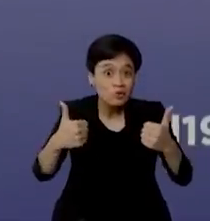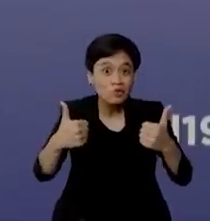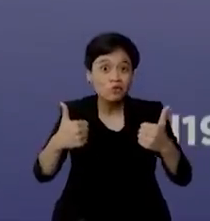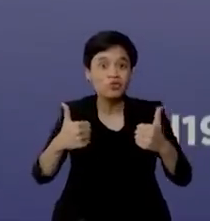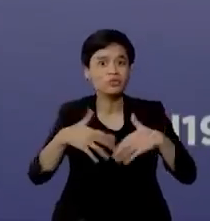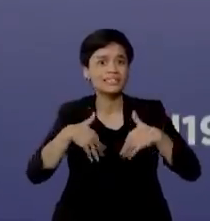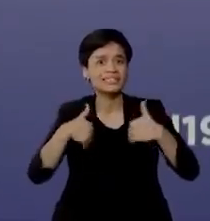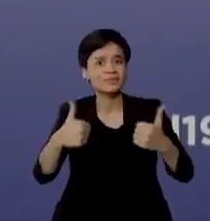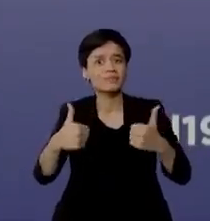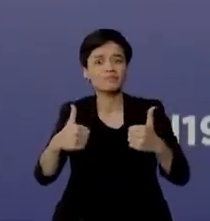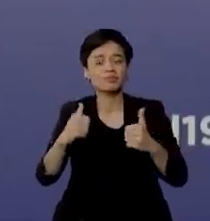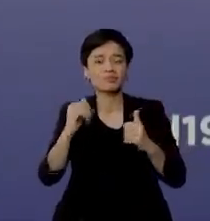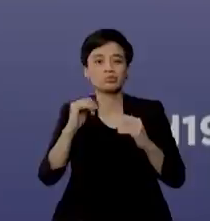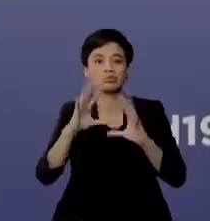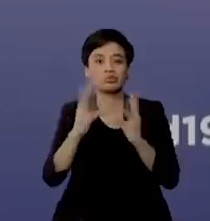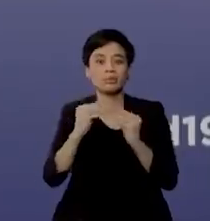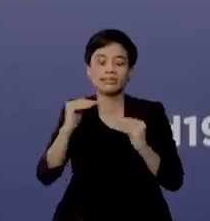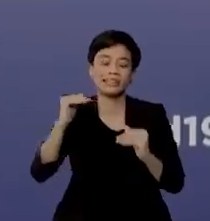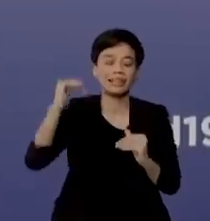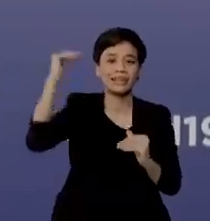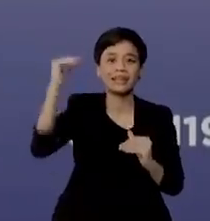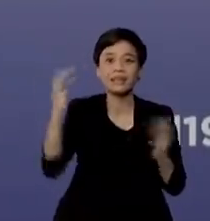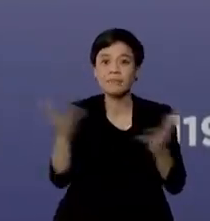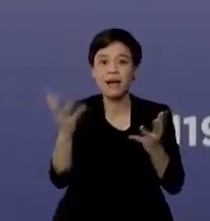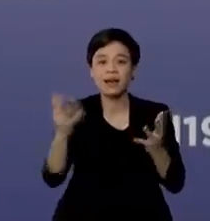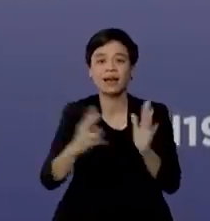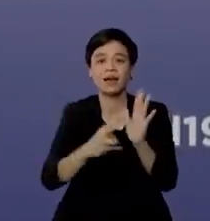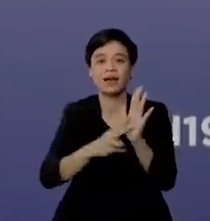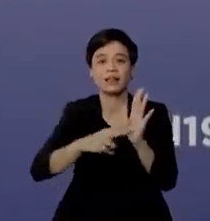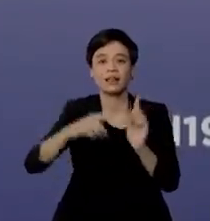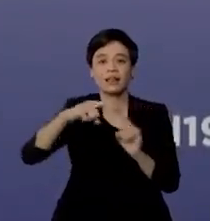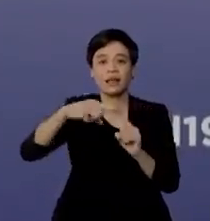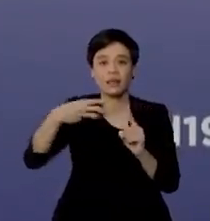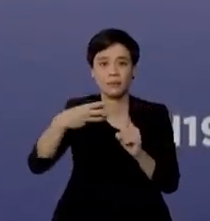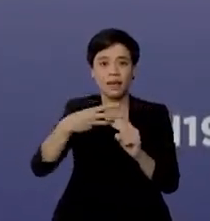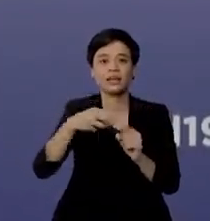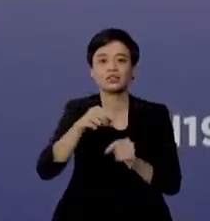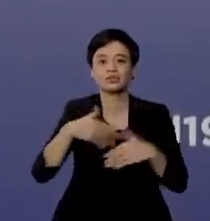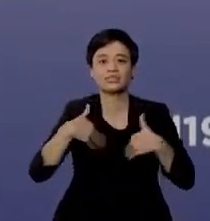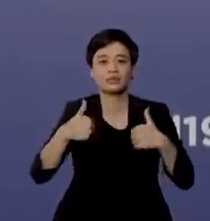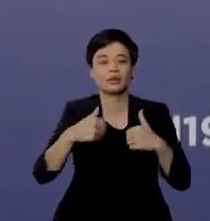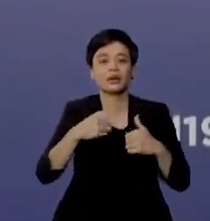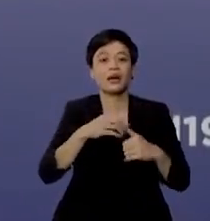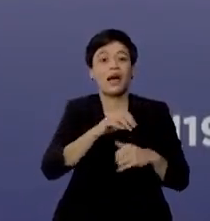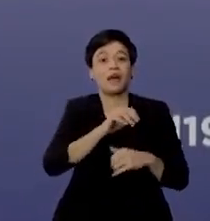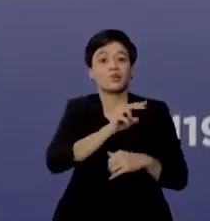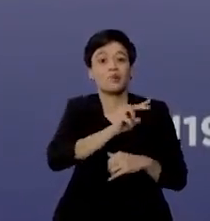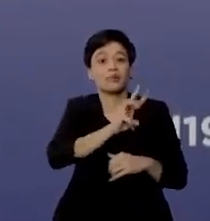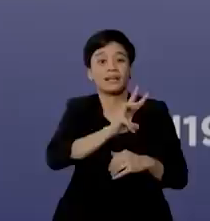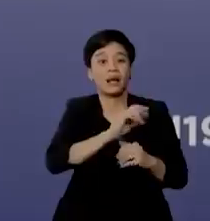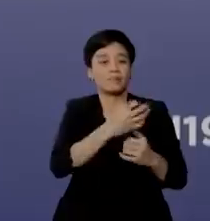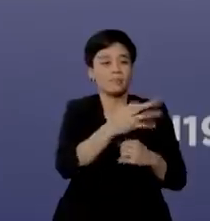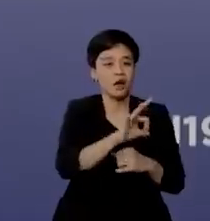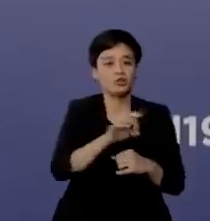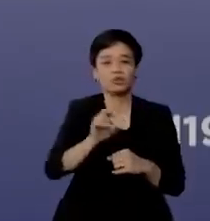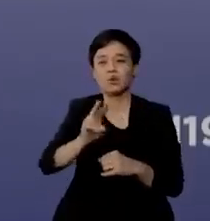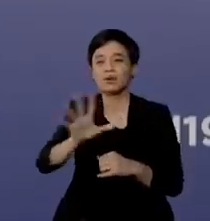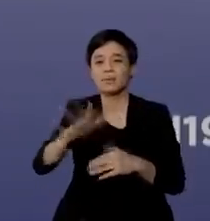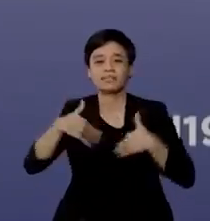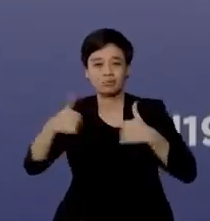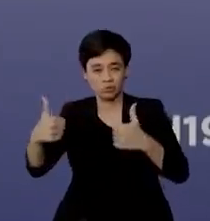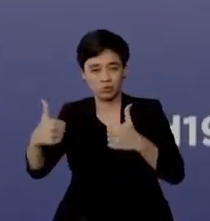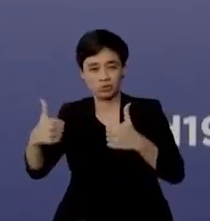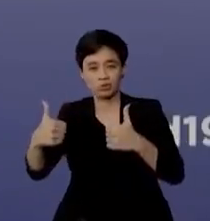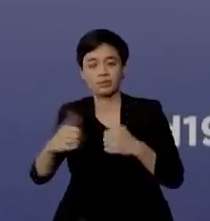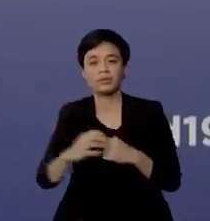daripada kasus terkonfirmasi adalah Nusa Tenggara Barat 23 kasus baru dan 25 sembuh